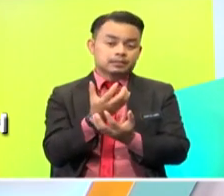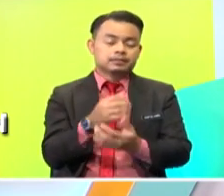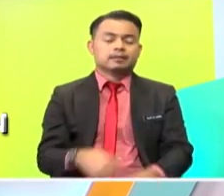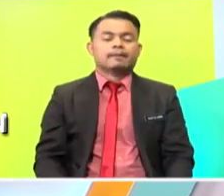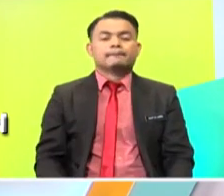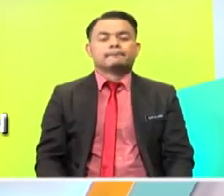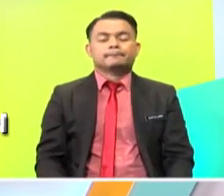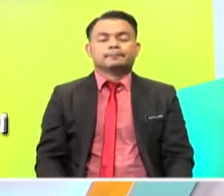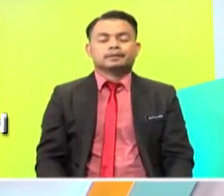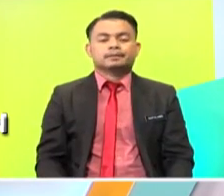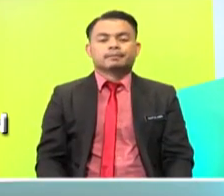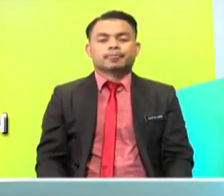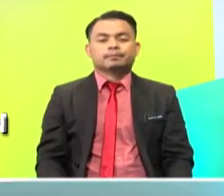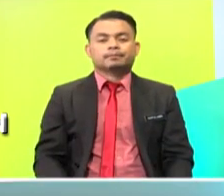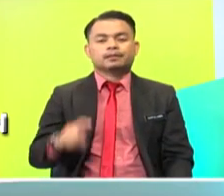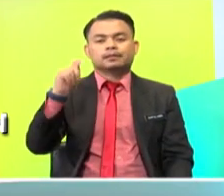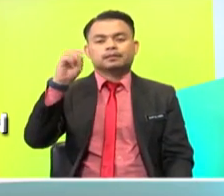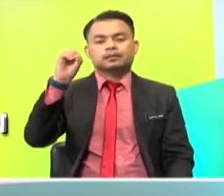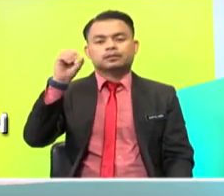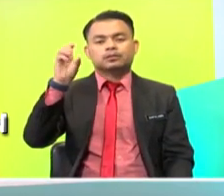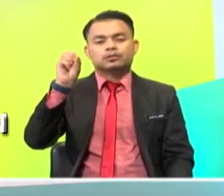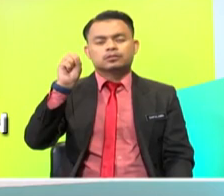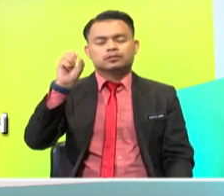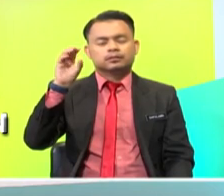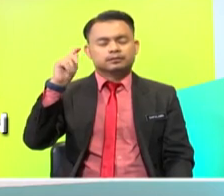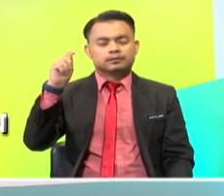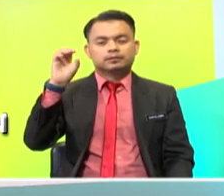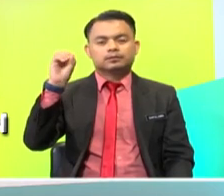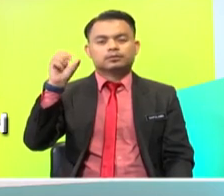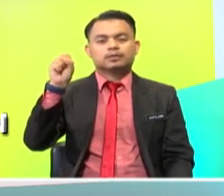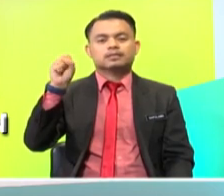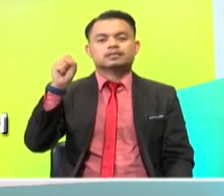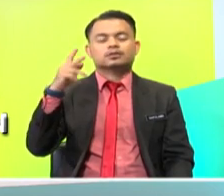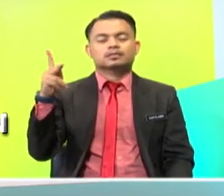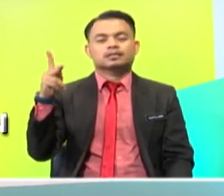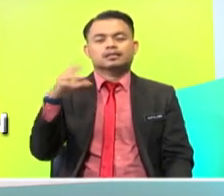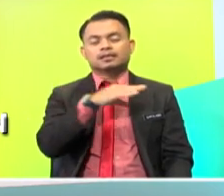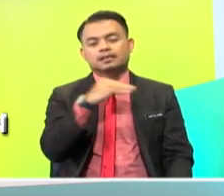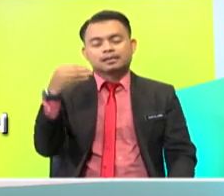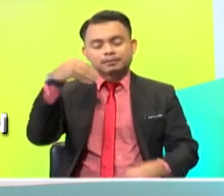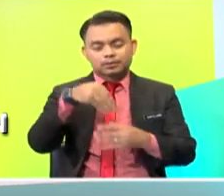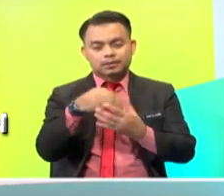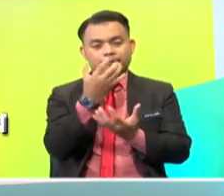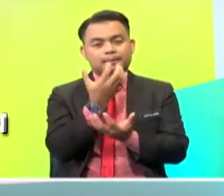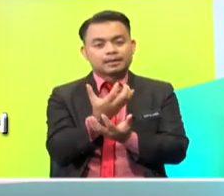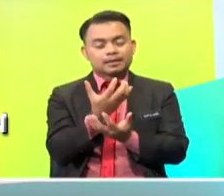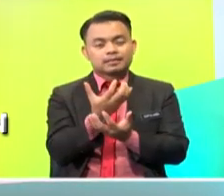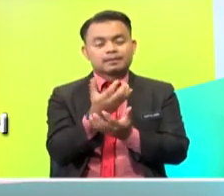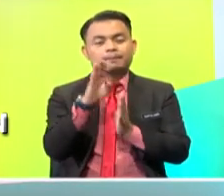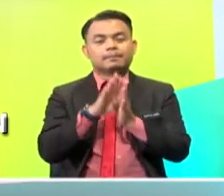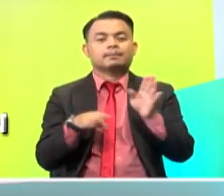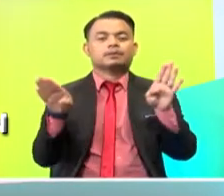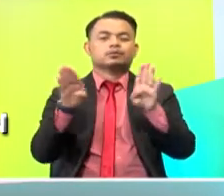itu tuscan dan kita letakkan dalam bekas berpenutup as hujan baru kita